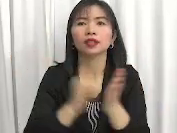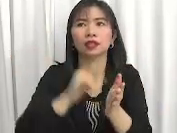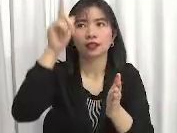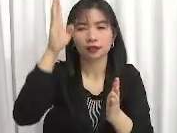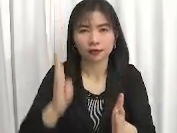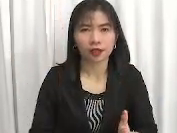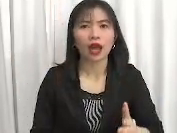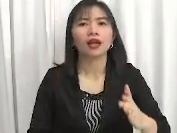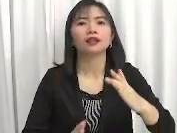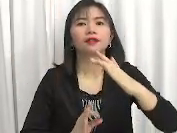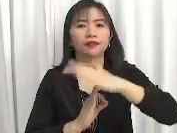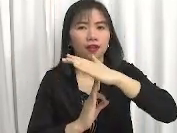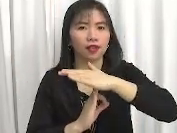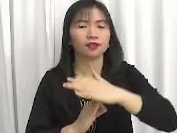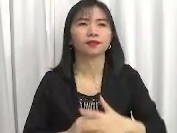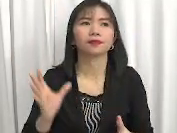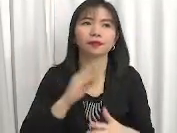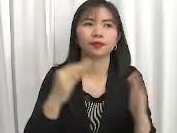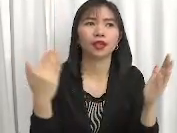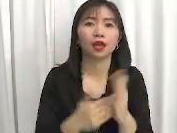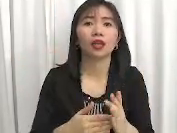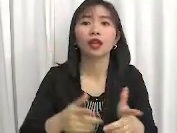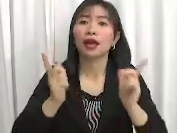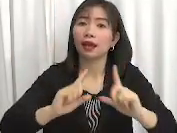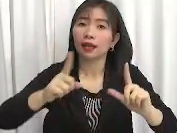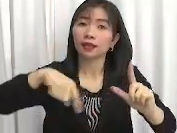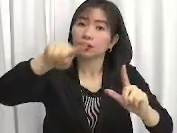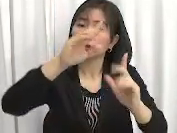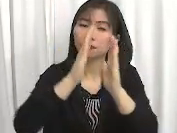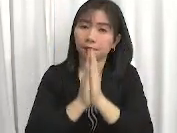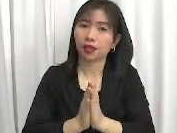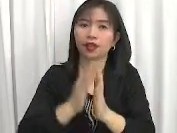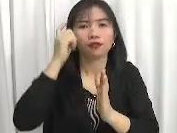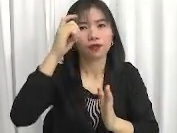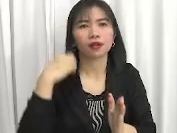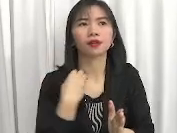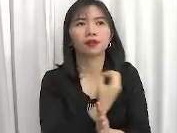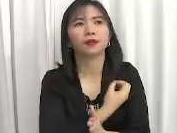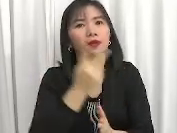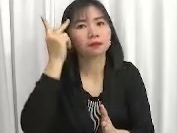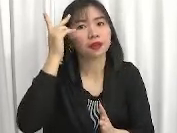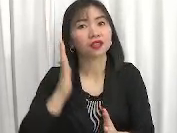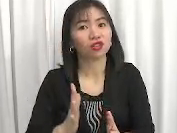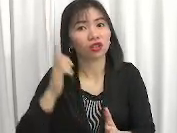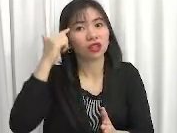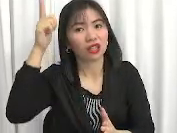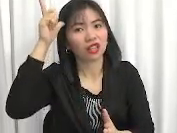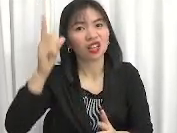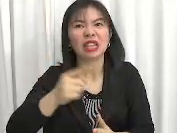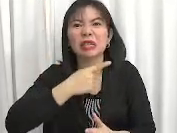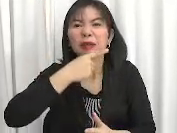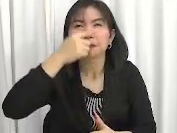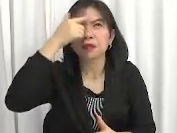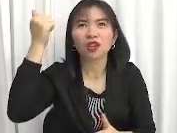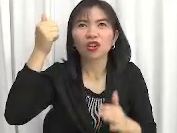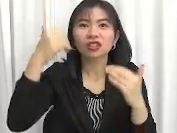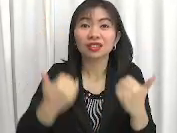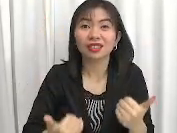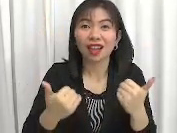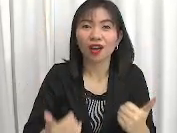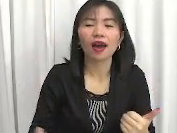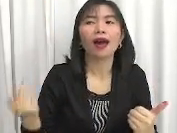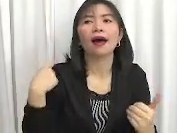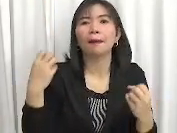kapatid, ipanalangin natin yung ating mahal na pastor dahil of course, panahon kasi kayo ng tag-trangkaso,